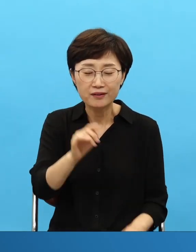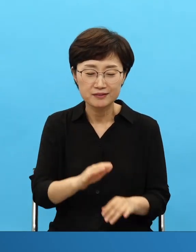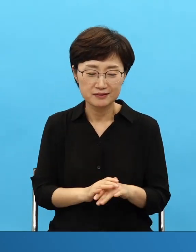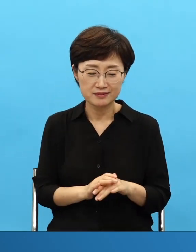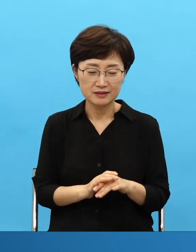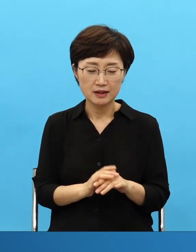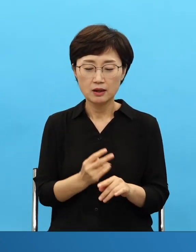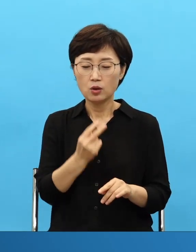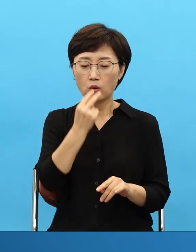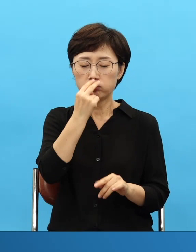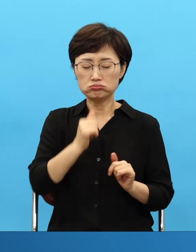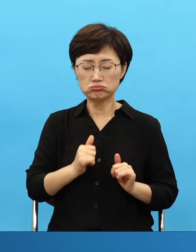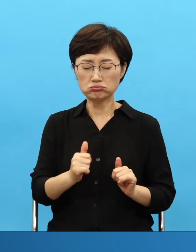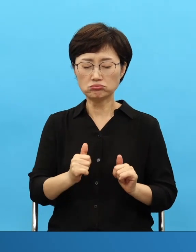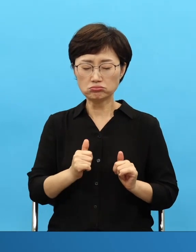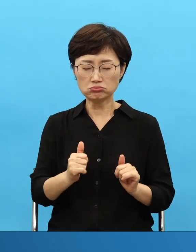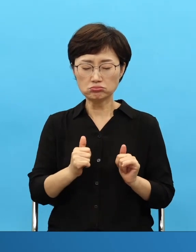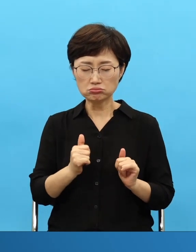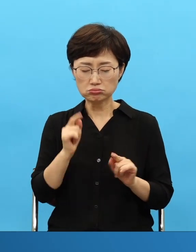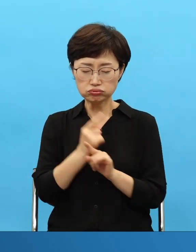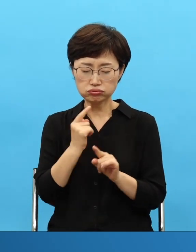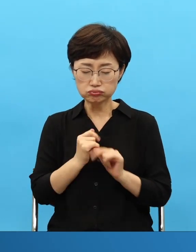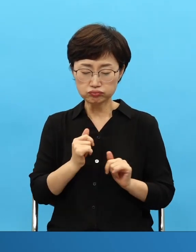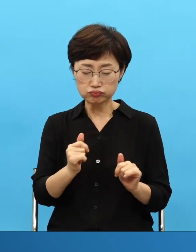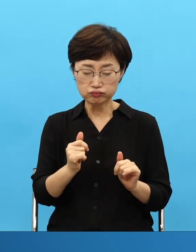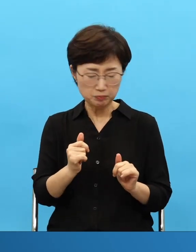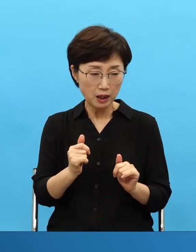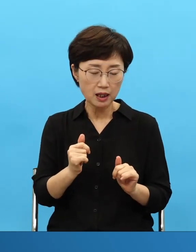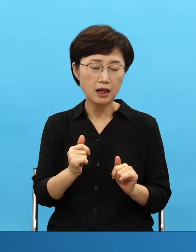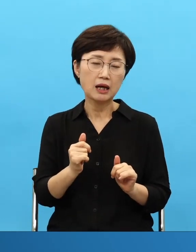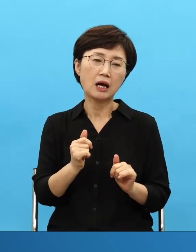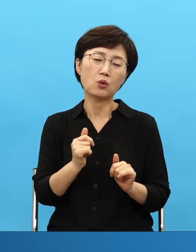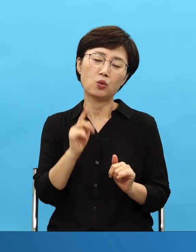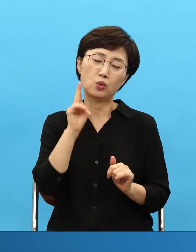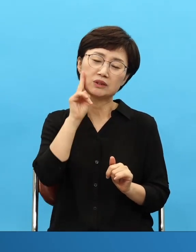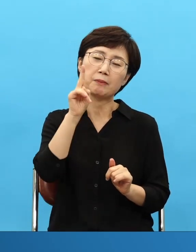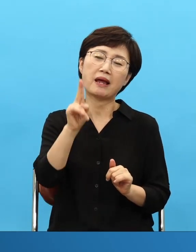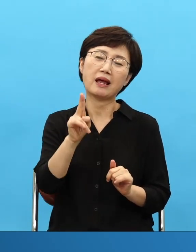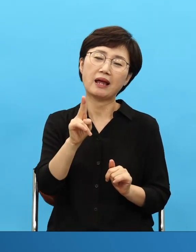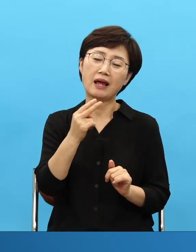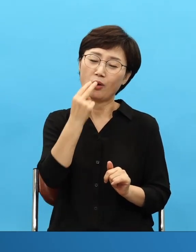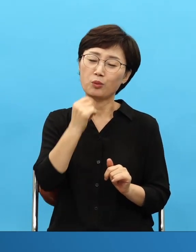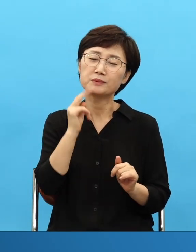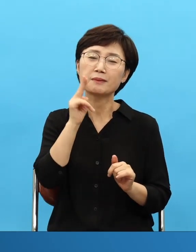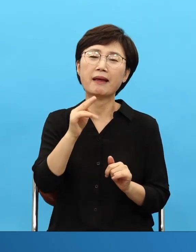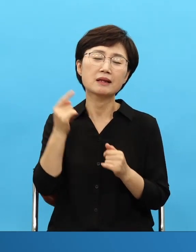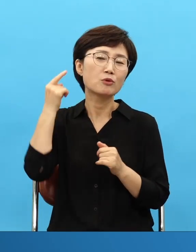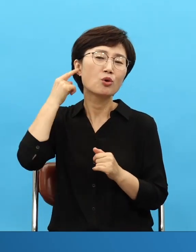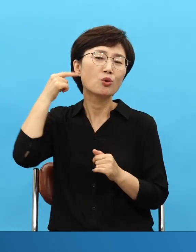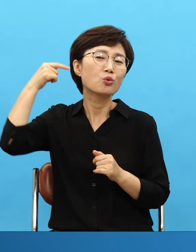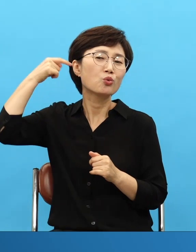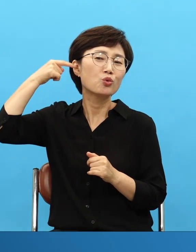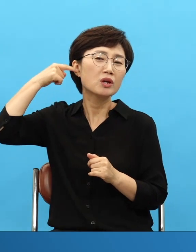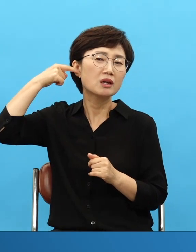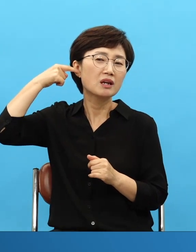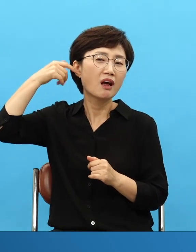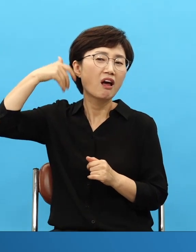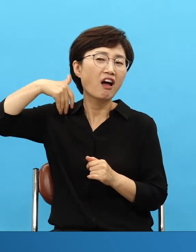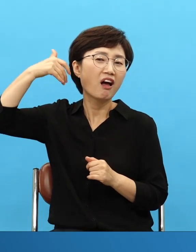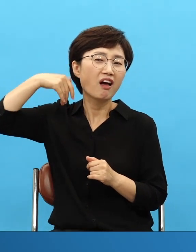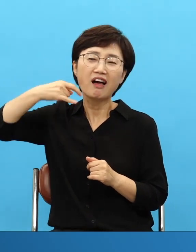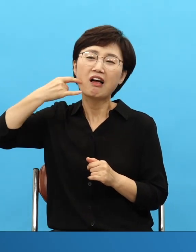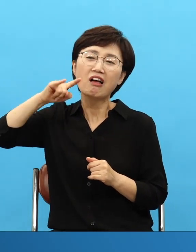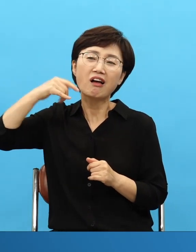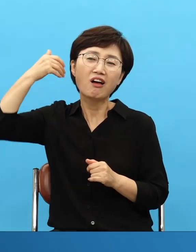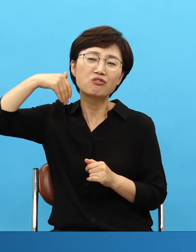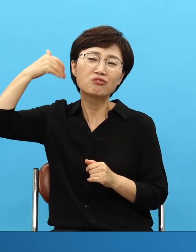이쪽 기가요. And so I do deep breathing and deep prayer 24 hours a day, but there are times when I fail to do so. And I did this so much